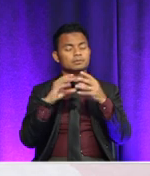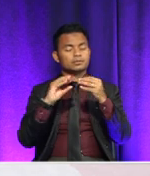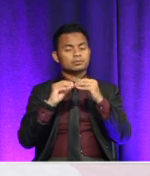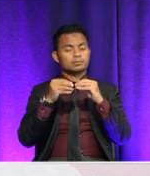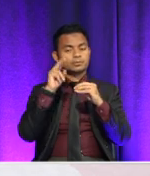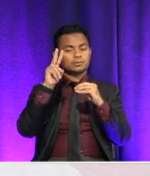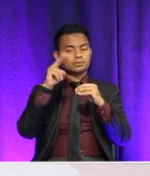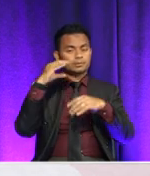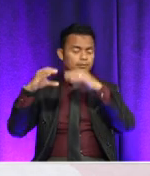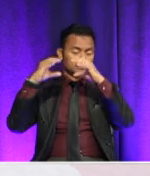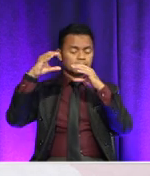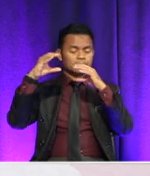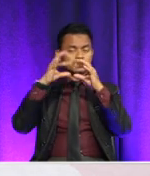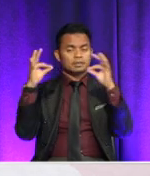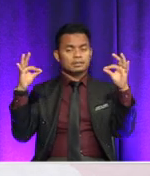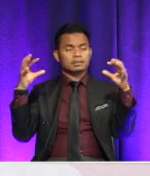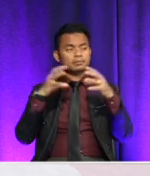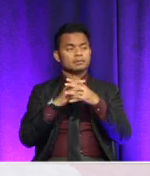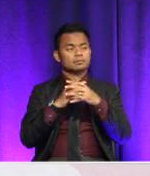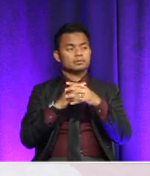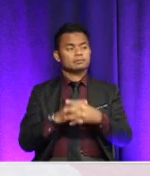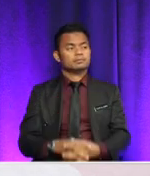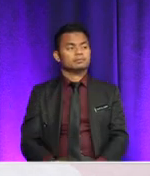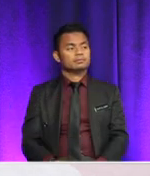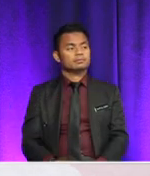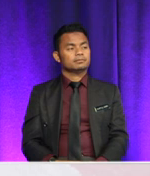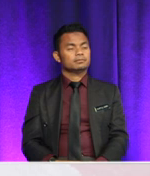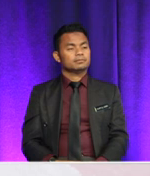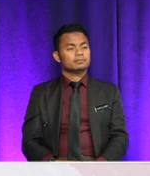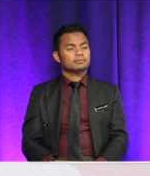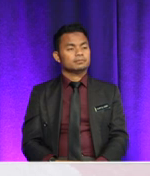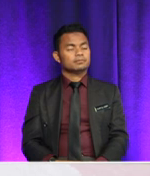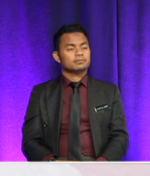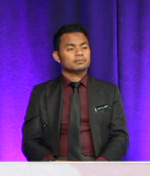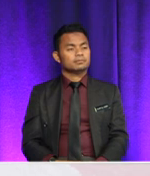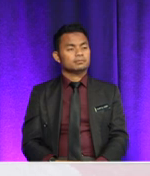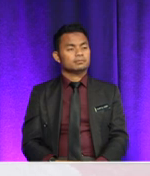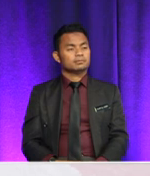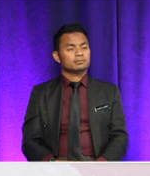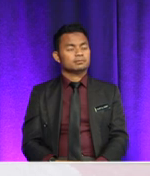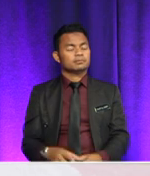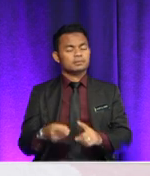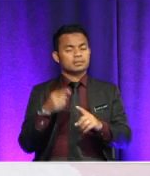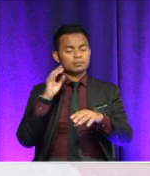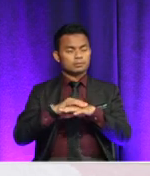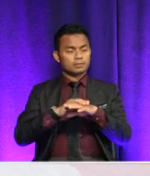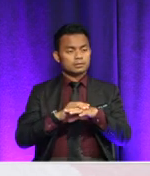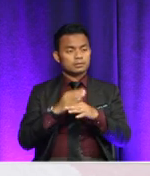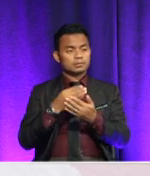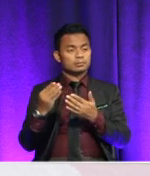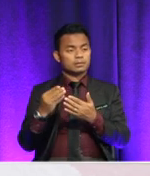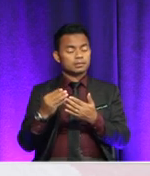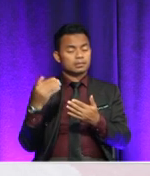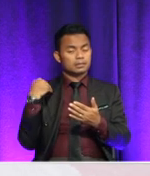Ayah majemuk yang betul menuju konteks itu tadi daripada berbagai bahan yaitu ada petikan